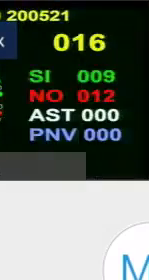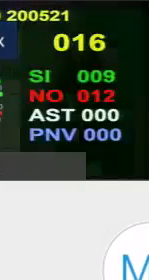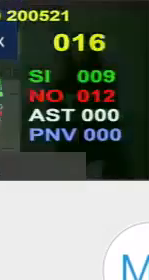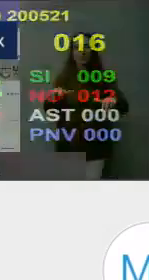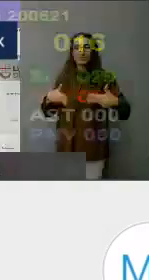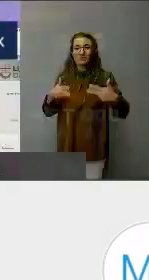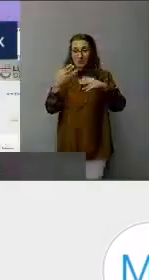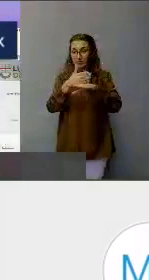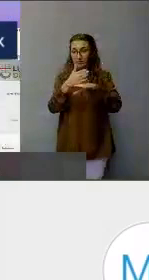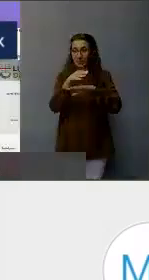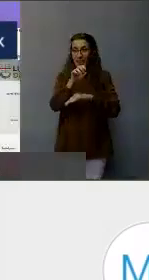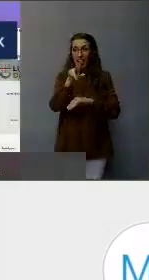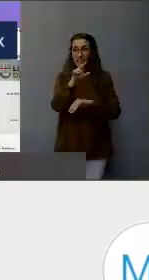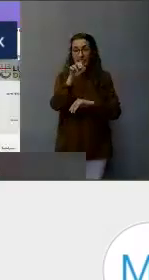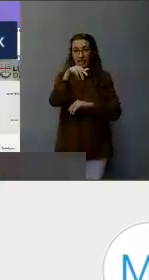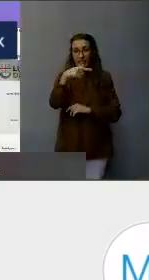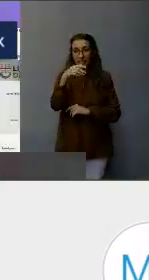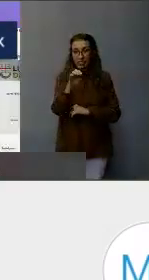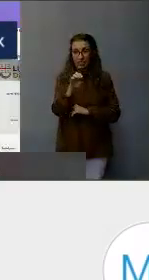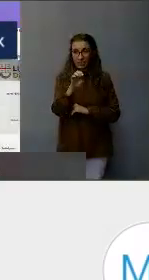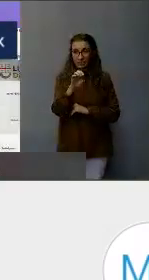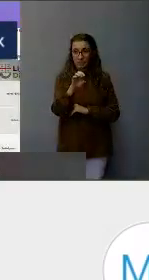sul 212